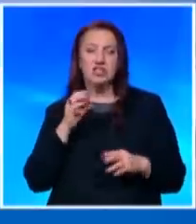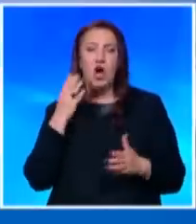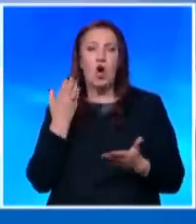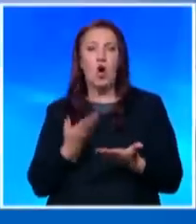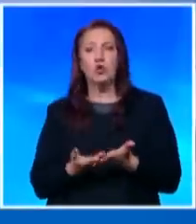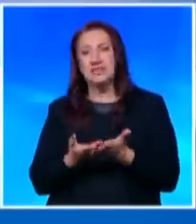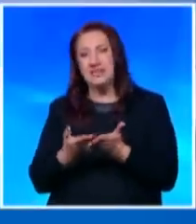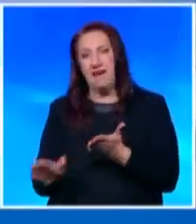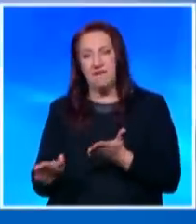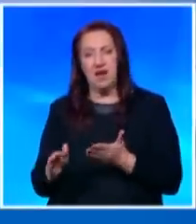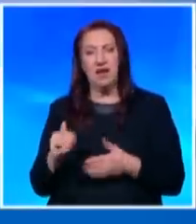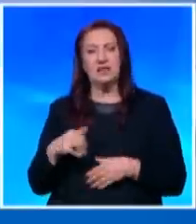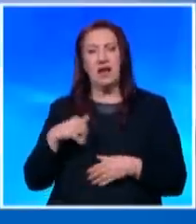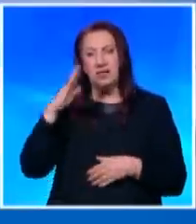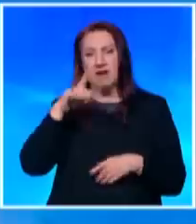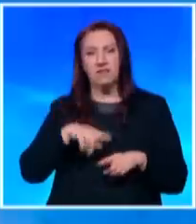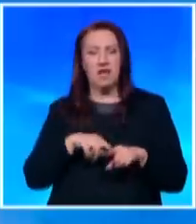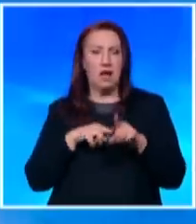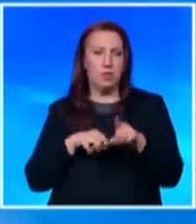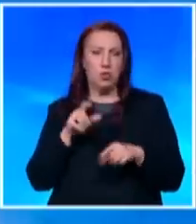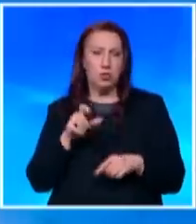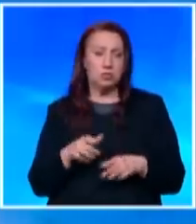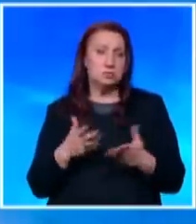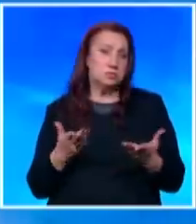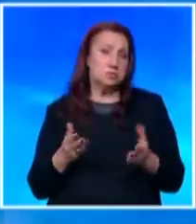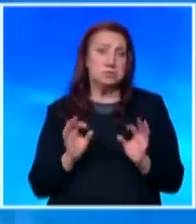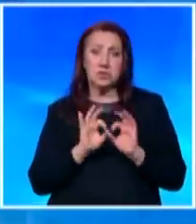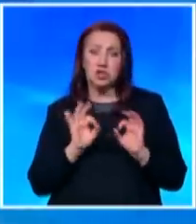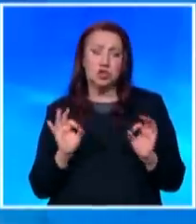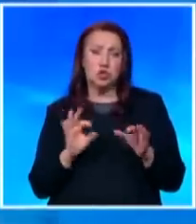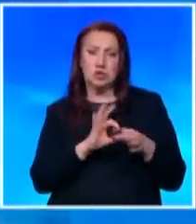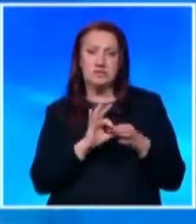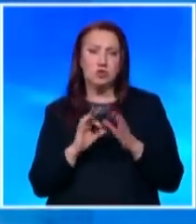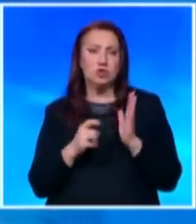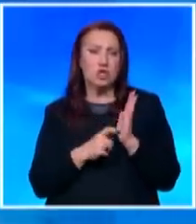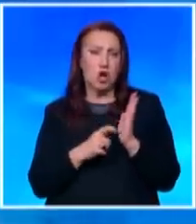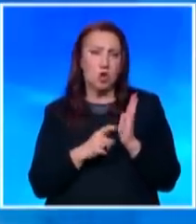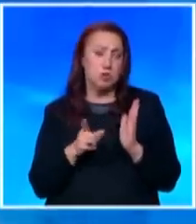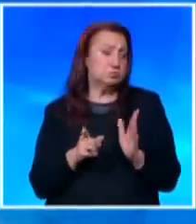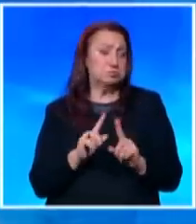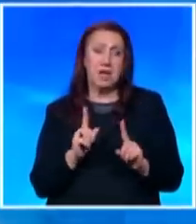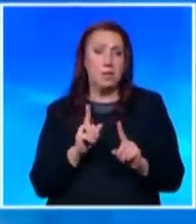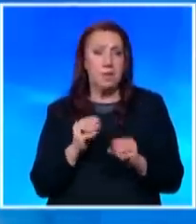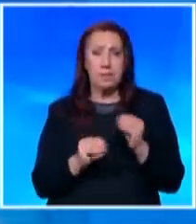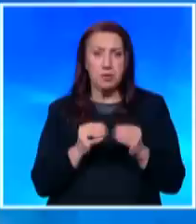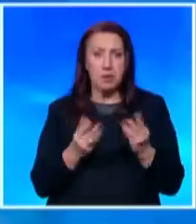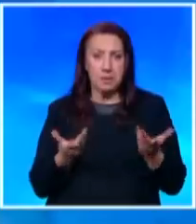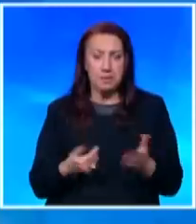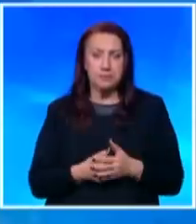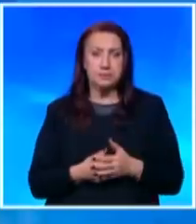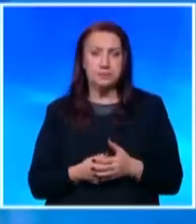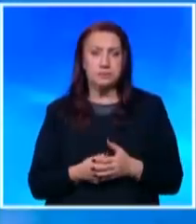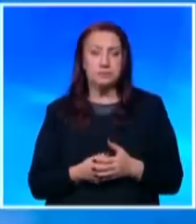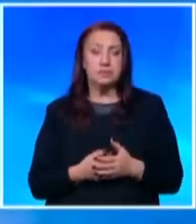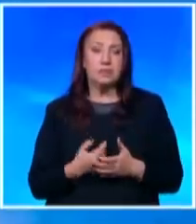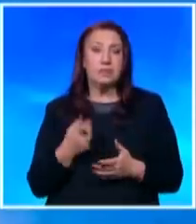ще коментирате това? Да, то чисто процедурно то е допустимо. Аз няколко пъти споменах доколко този Висшия съдебен